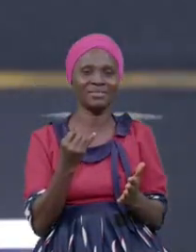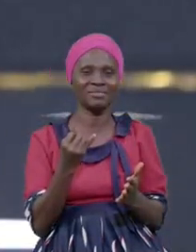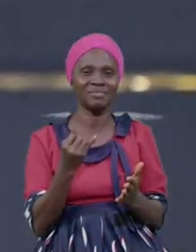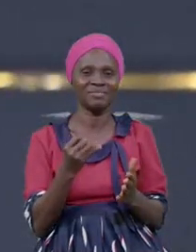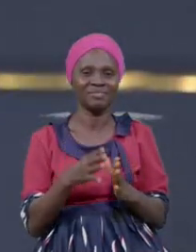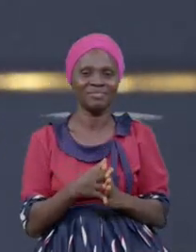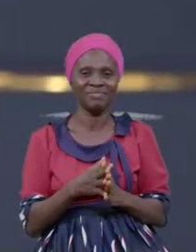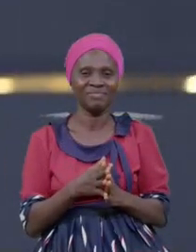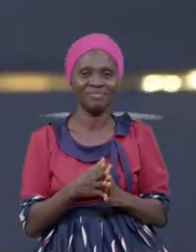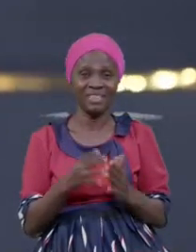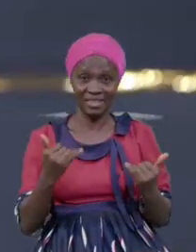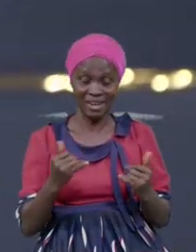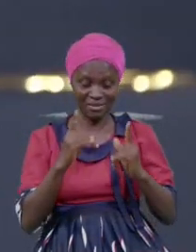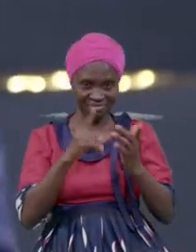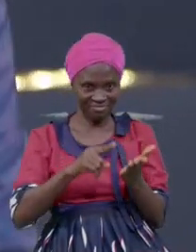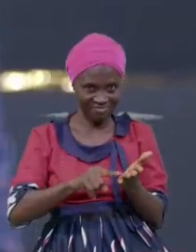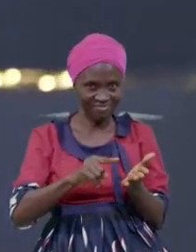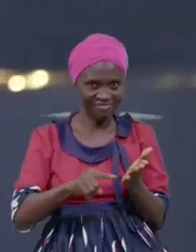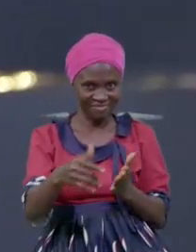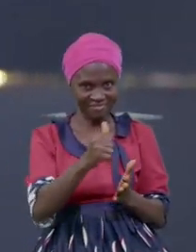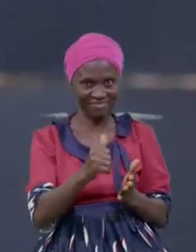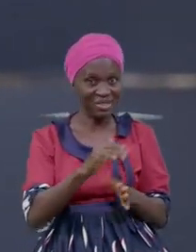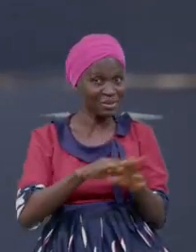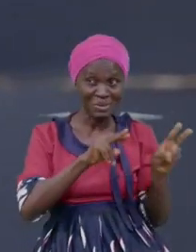N'observe pas seulement les autres. Examine-toi.